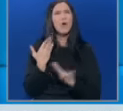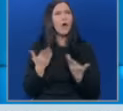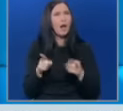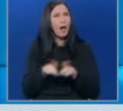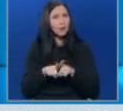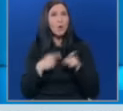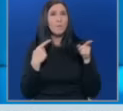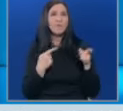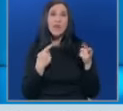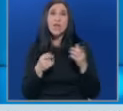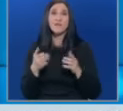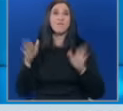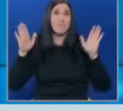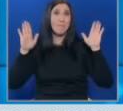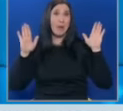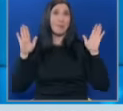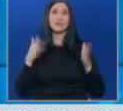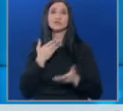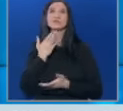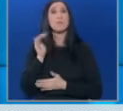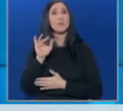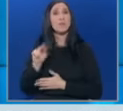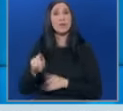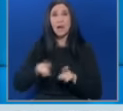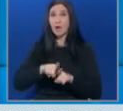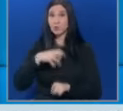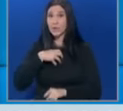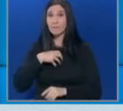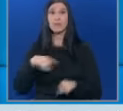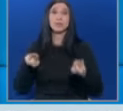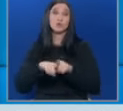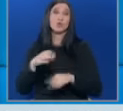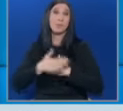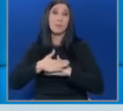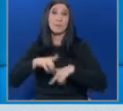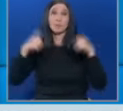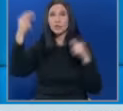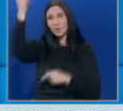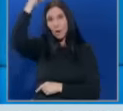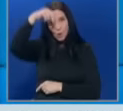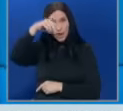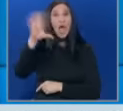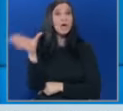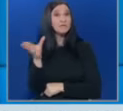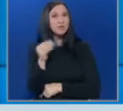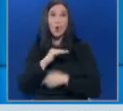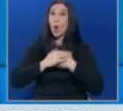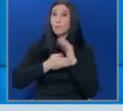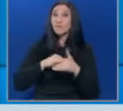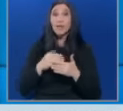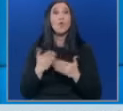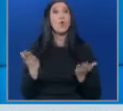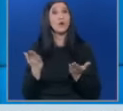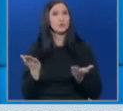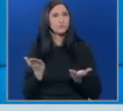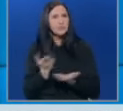и обвинения в предателство да бъдат казани както за ГЕРБ, така и за Продължаваме промяната Демократична България, всичко е оправдано, когато става